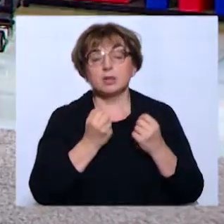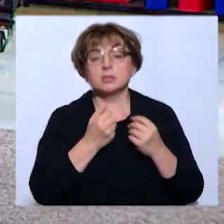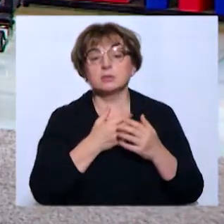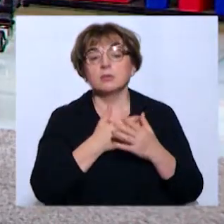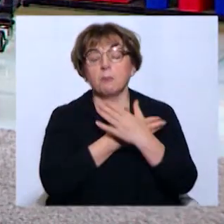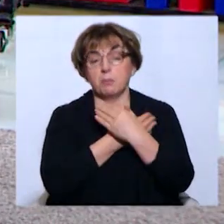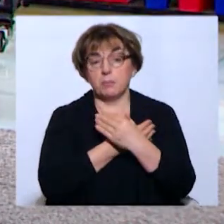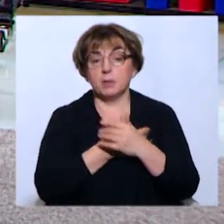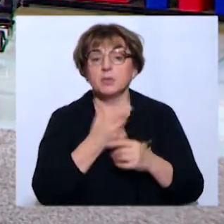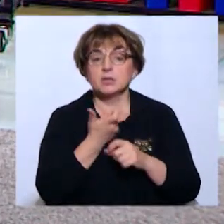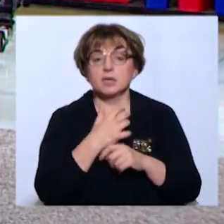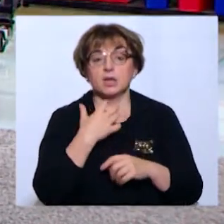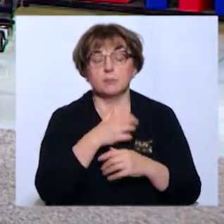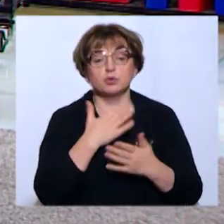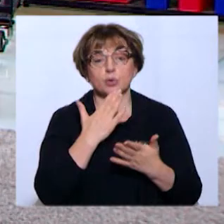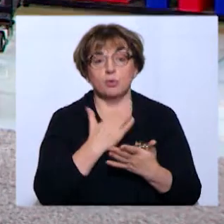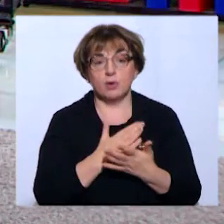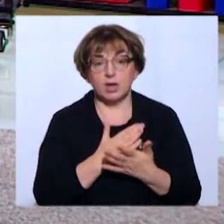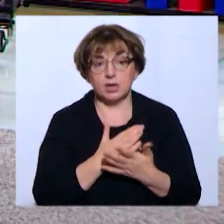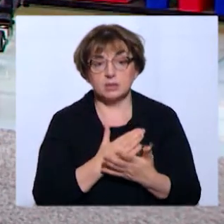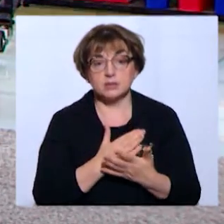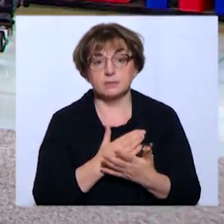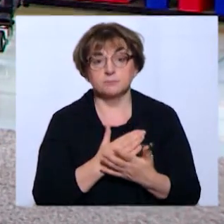ასევე ძალიან მნიშვნელოვანი არის